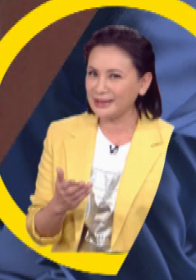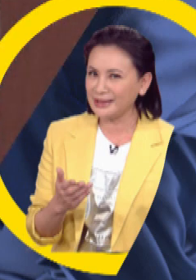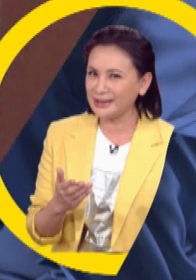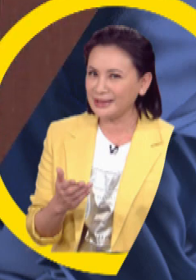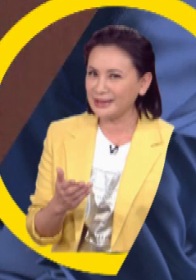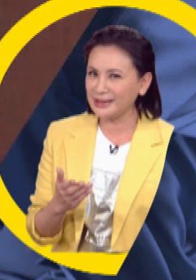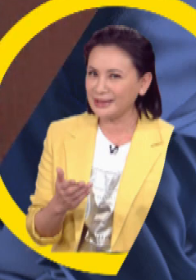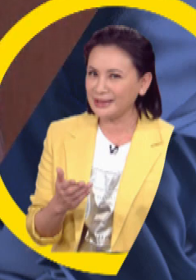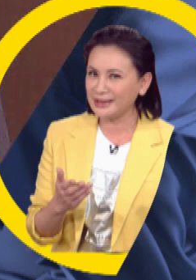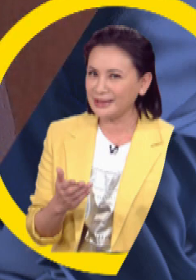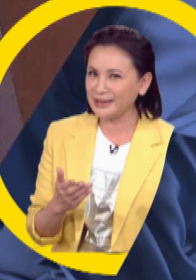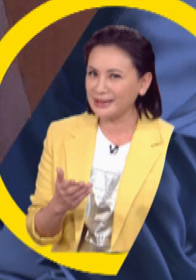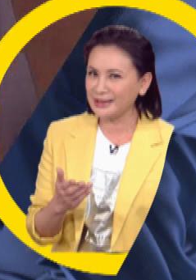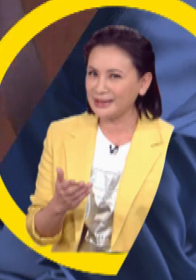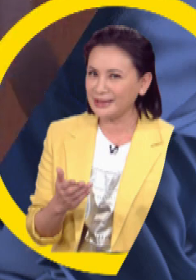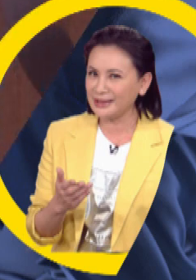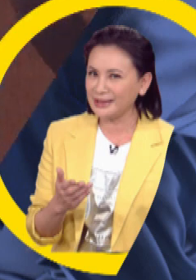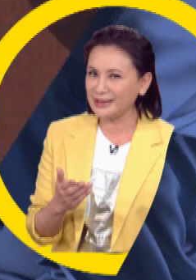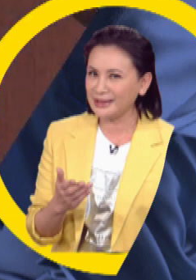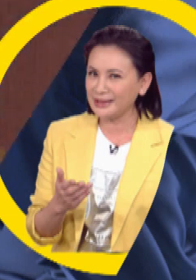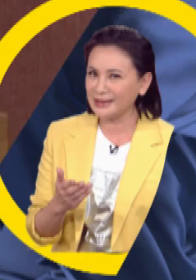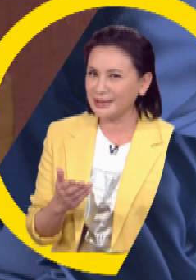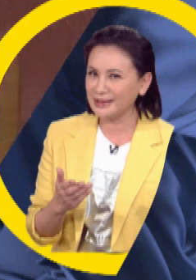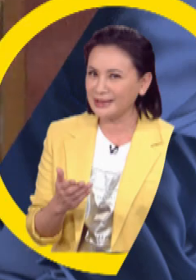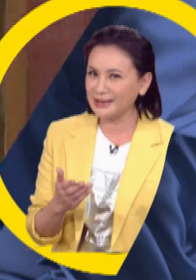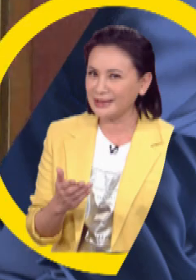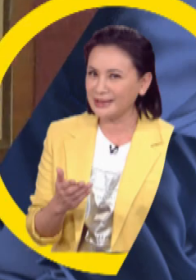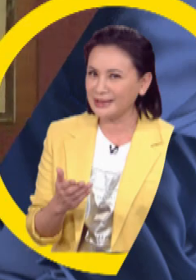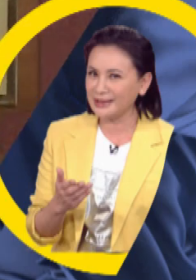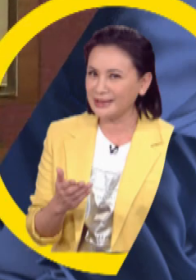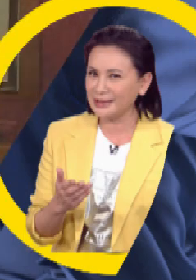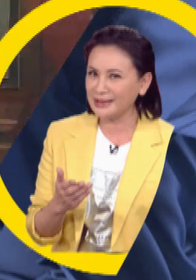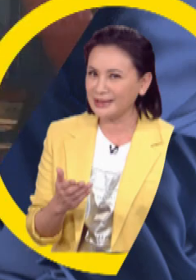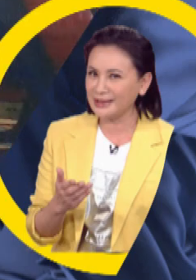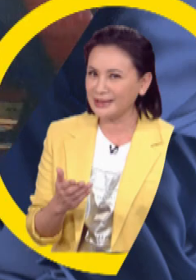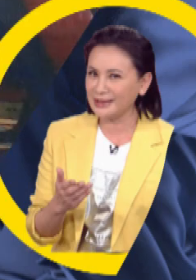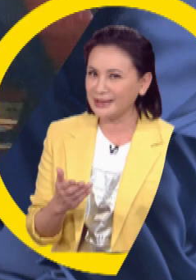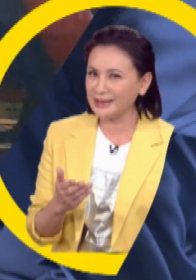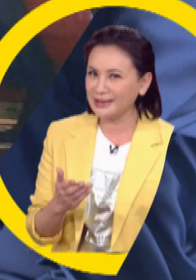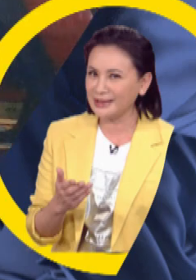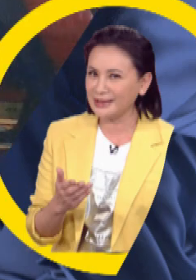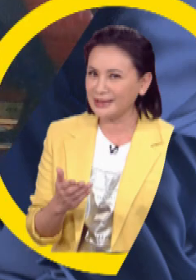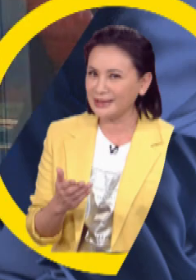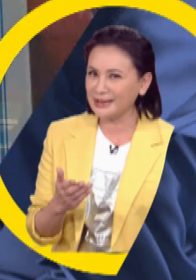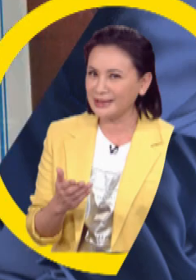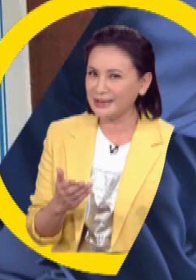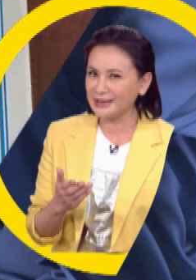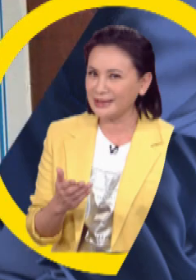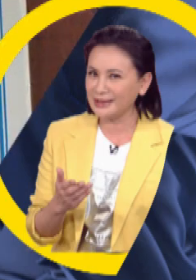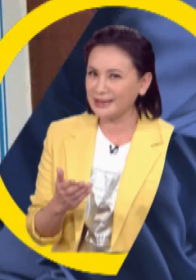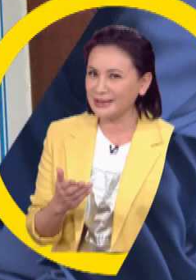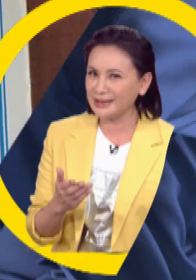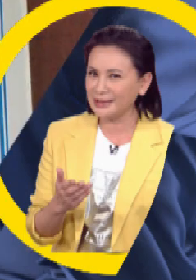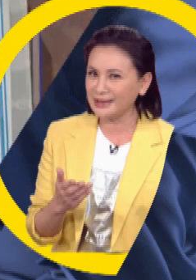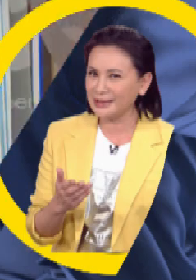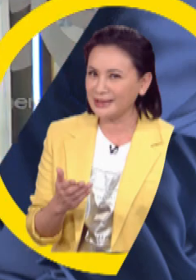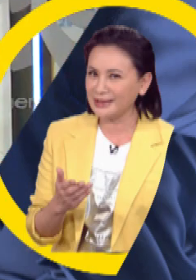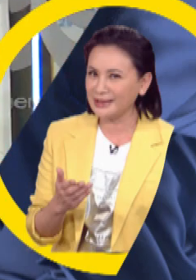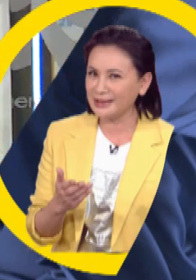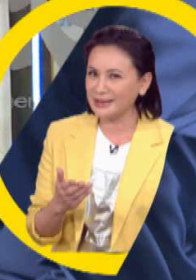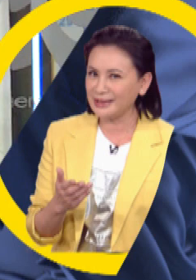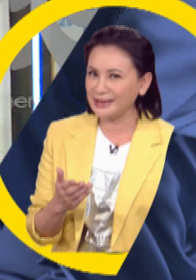大跟德州开了2家帽子工厂，甚至于在帝国大厦，我也在帝国大厦